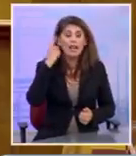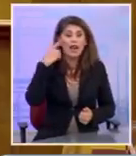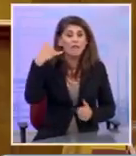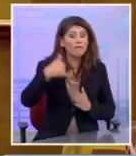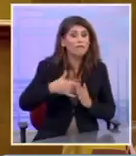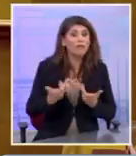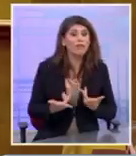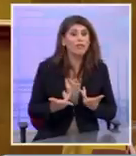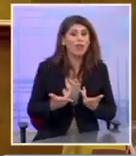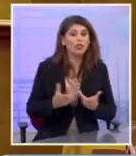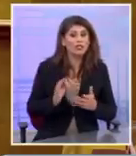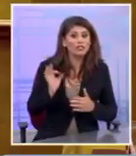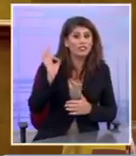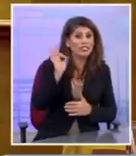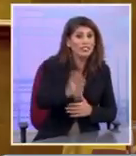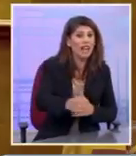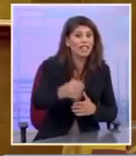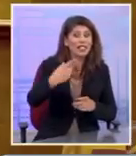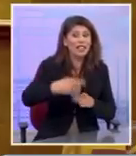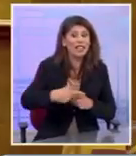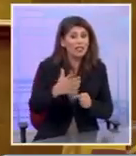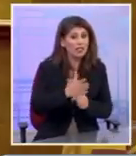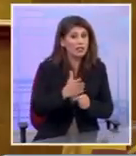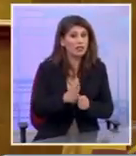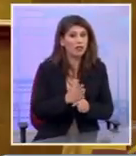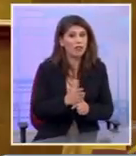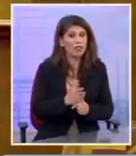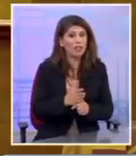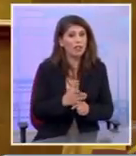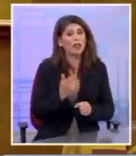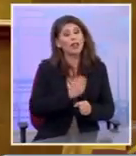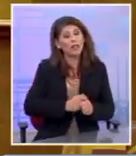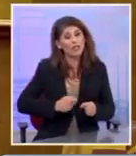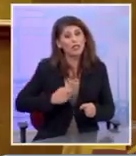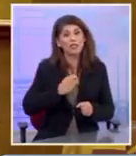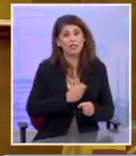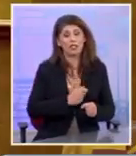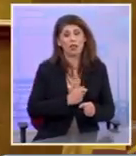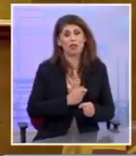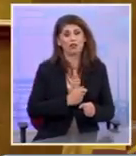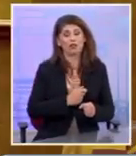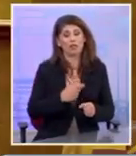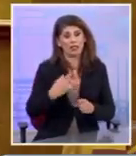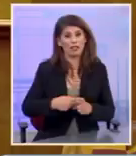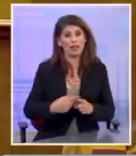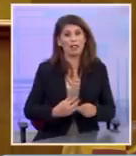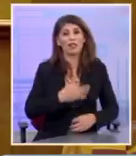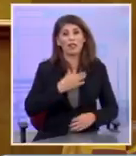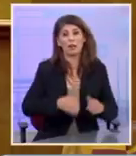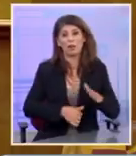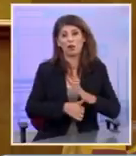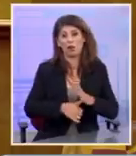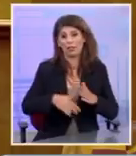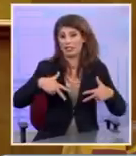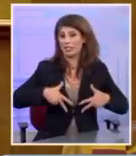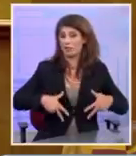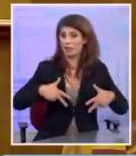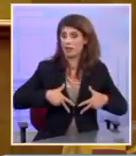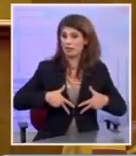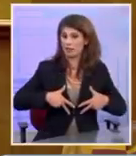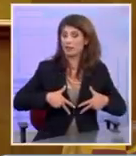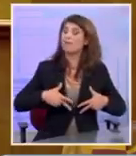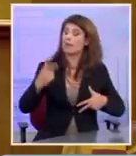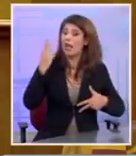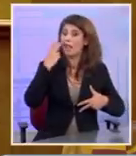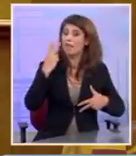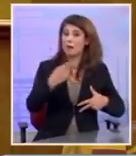τη χώρα σε ξέρα? Δυστυχώς για τον τόπο, κύριε Πρόεδρε της ελληνικής κυβερνήσεως, βλέποντας